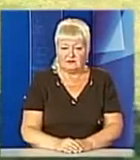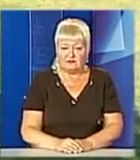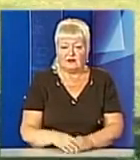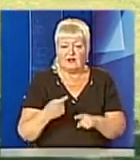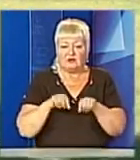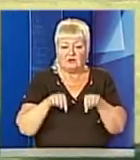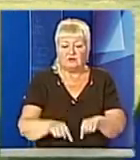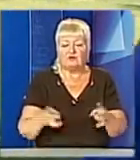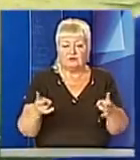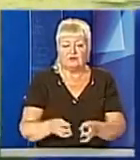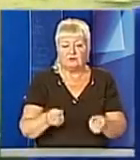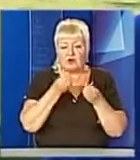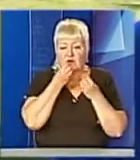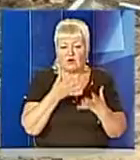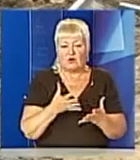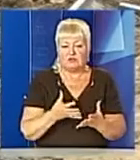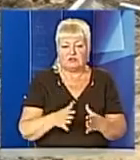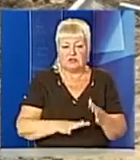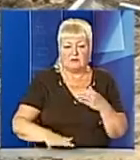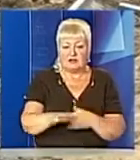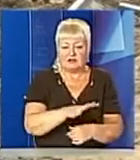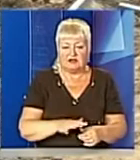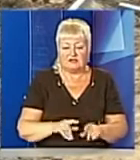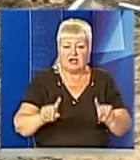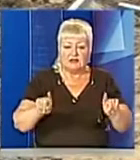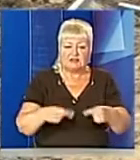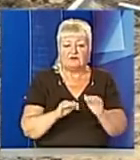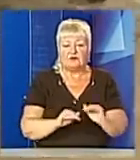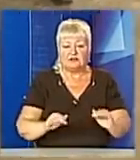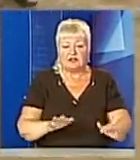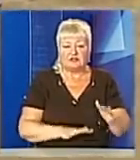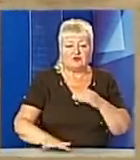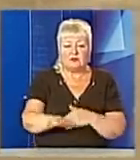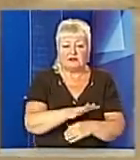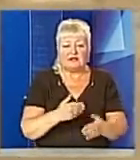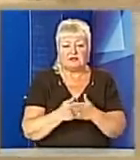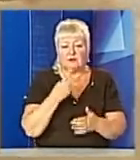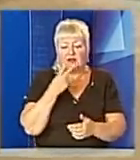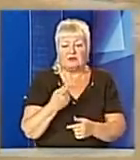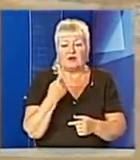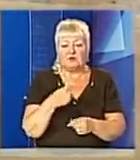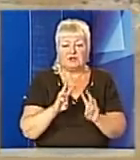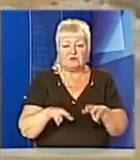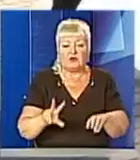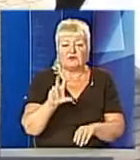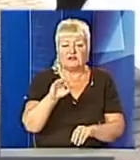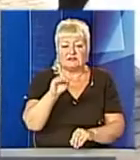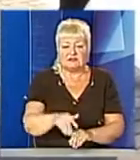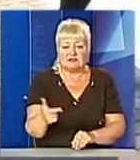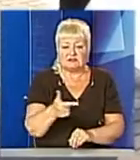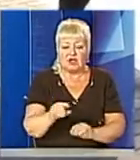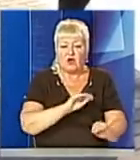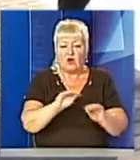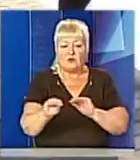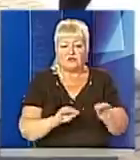Тому тут потрібен хороший майданчик, гарний. На створення дитячого майданчика та скейт-парку передбачено 1 300 000 гривень.